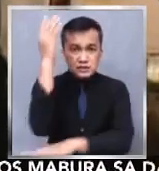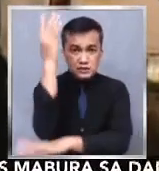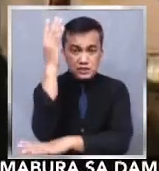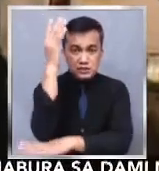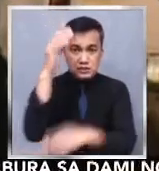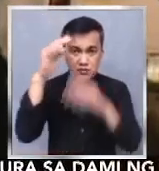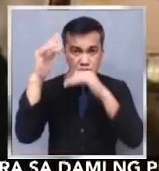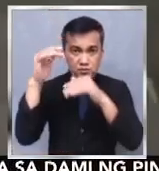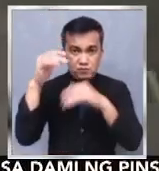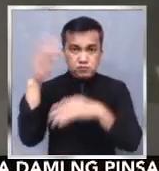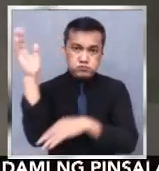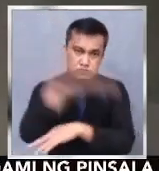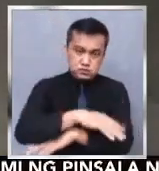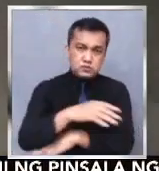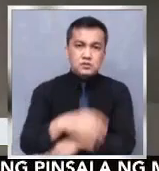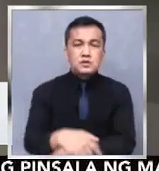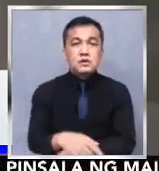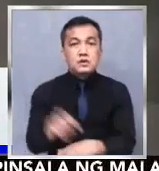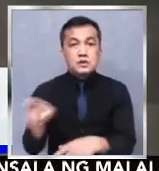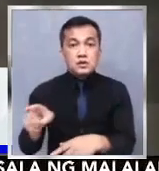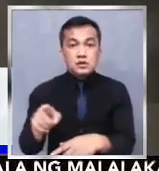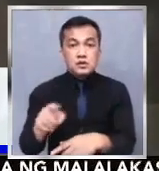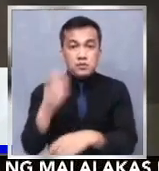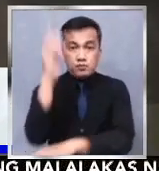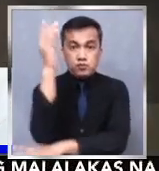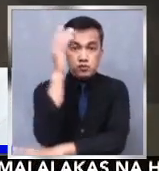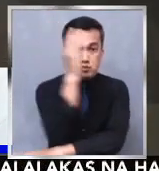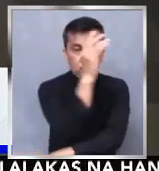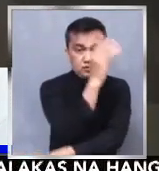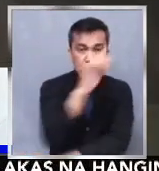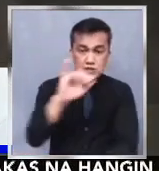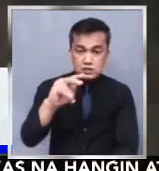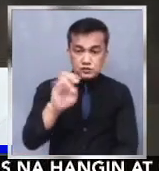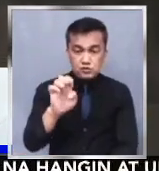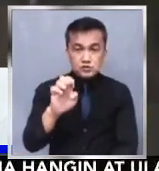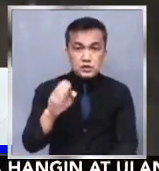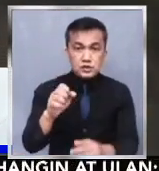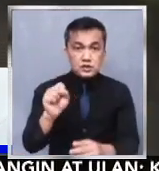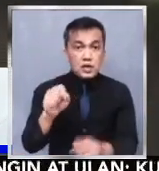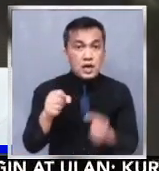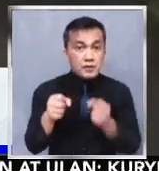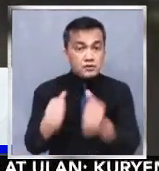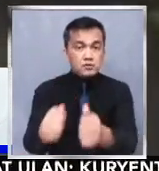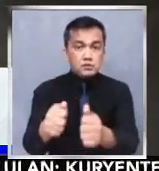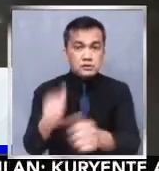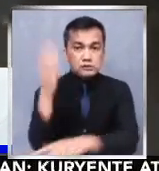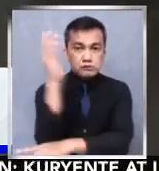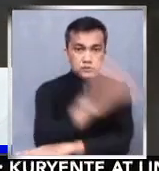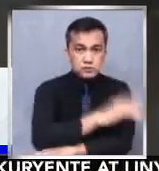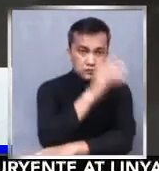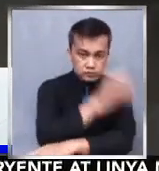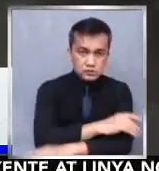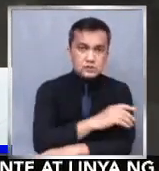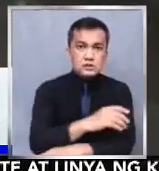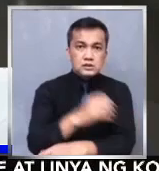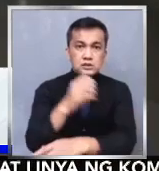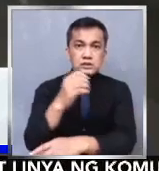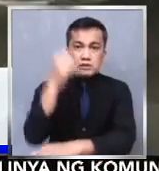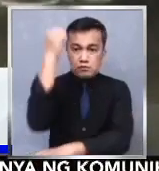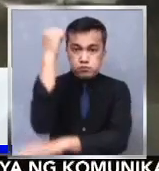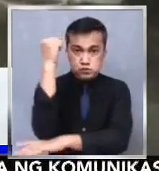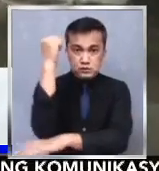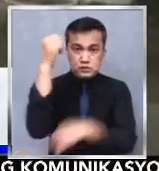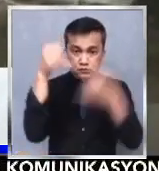Mga puno sa Jones Avenue ay nabuhal din. Nabuhal rin ang mga malalaking puno at puste ng kuryente at ang mga